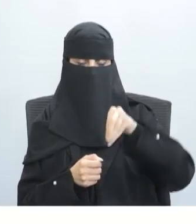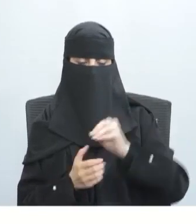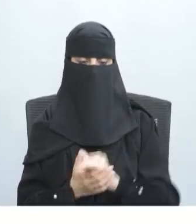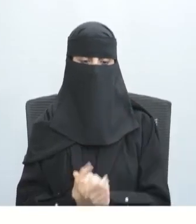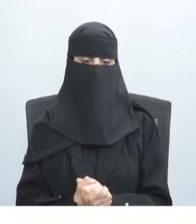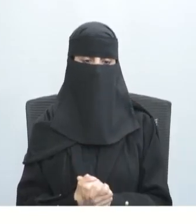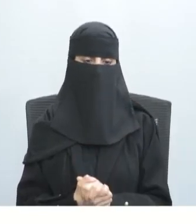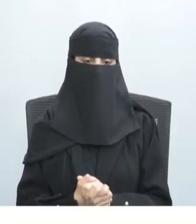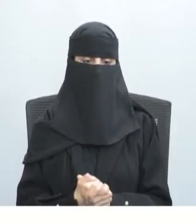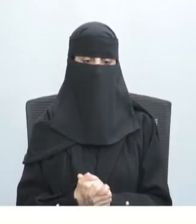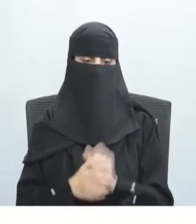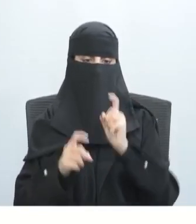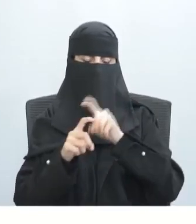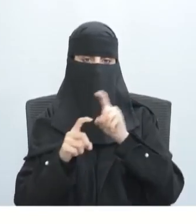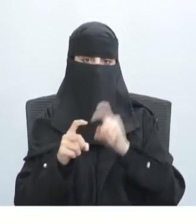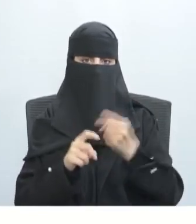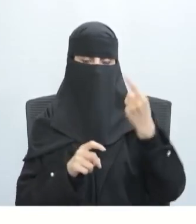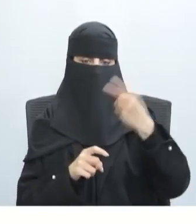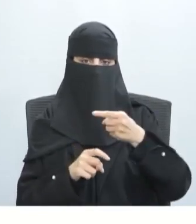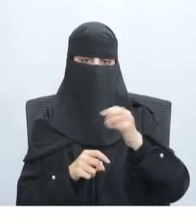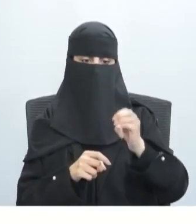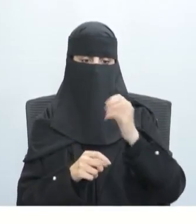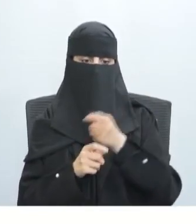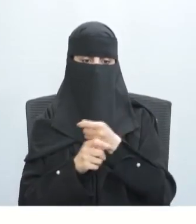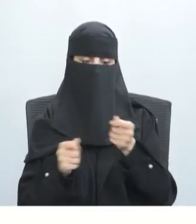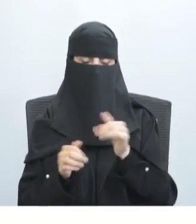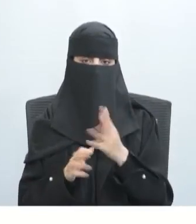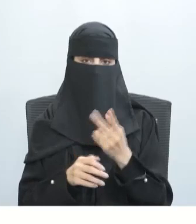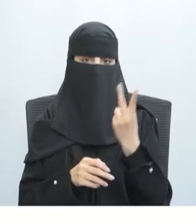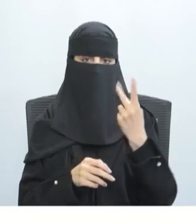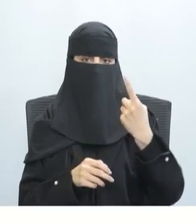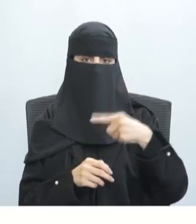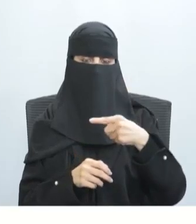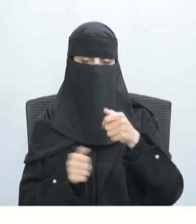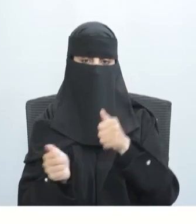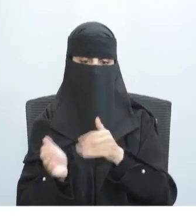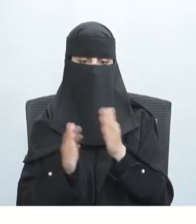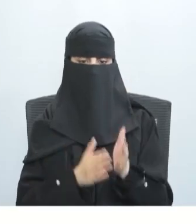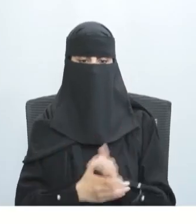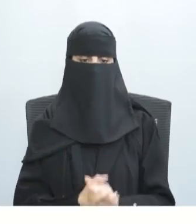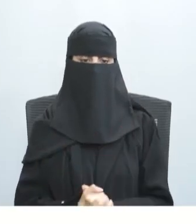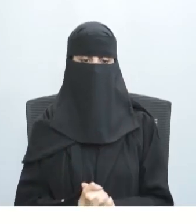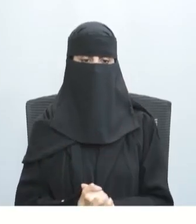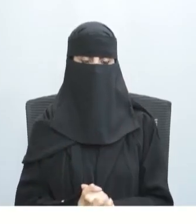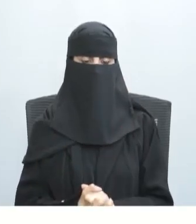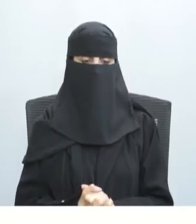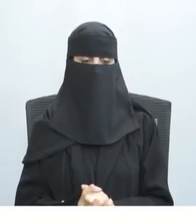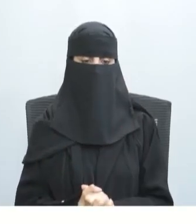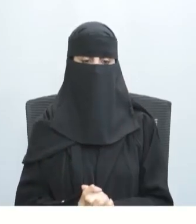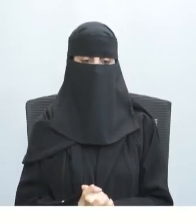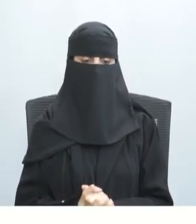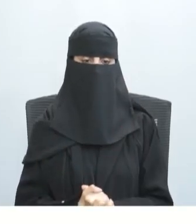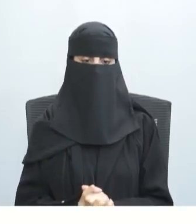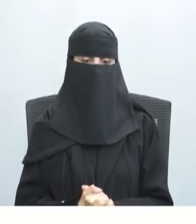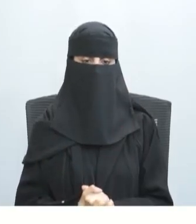التراكم اذا ستصبح 121 ضرب 10 بال ضرب سنه وفتره الزمنيه